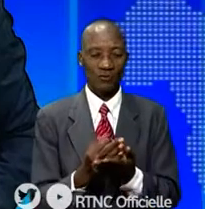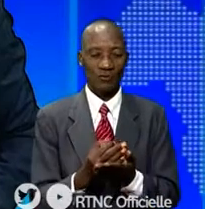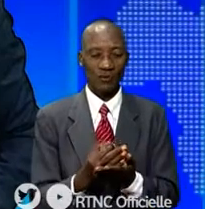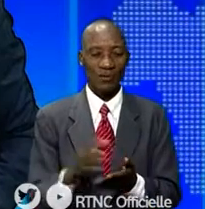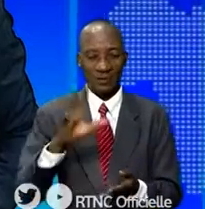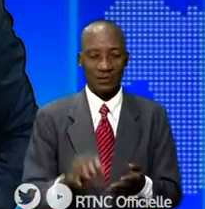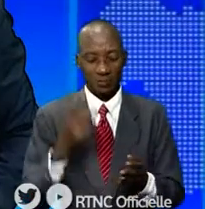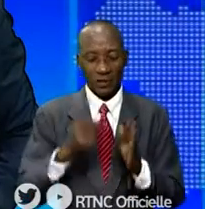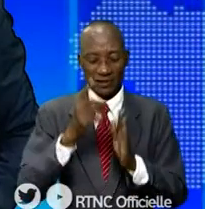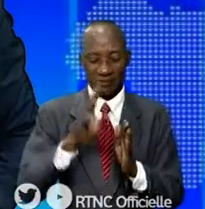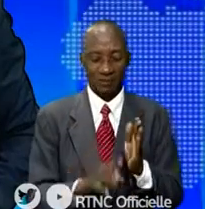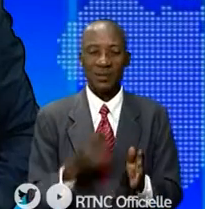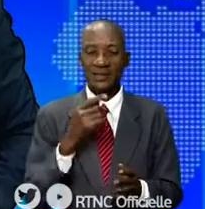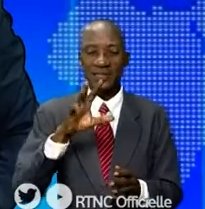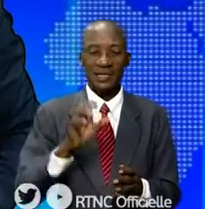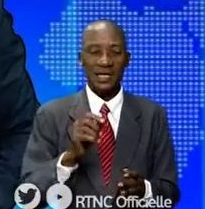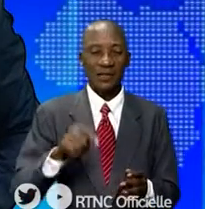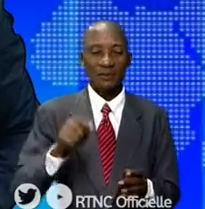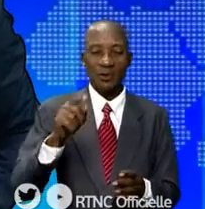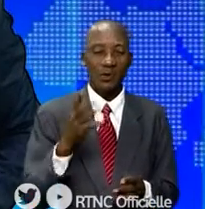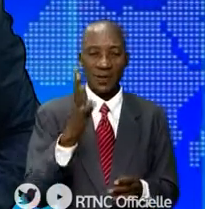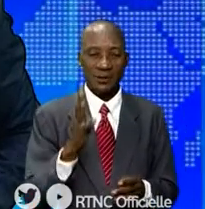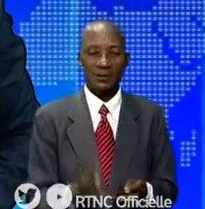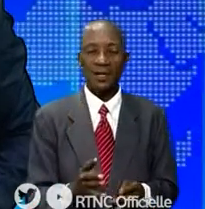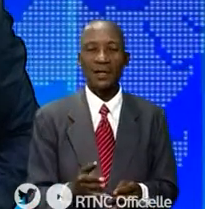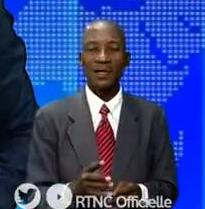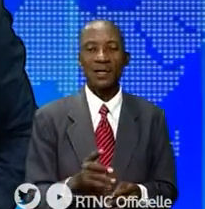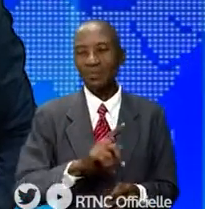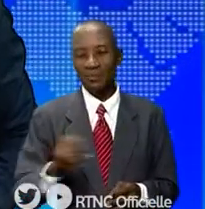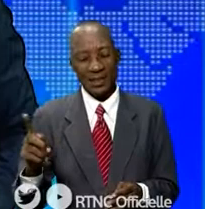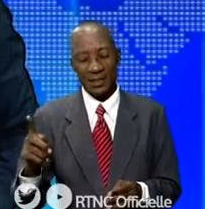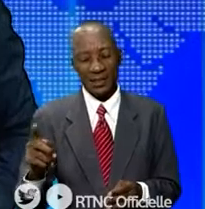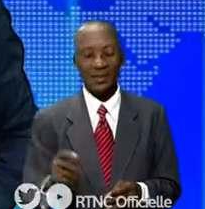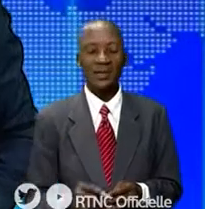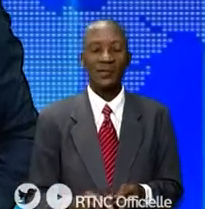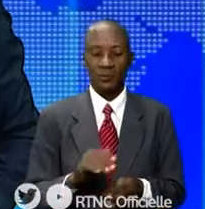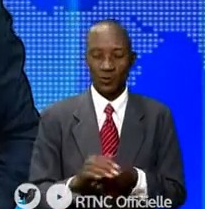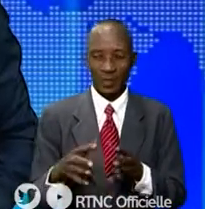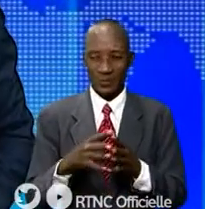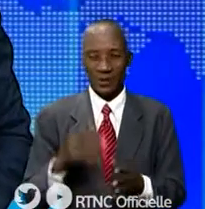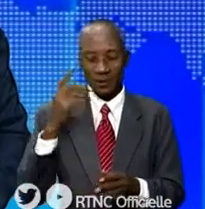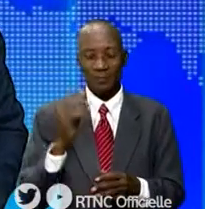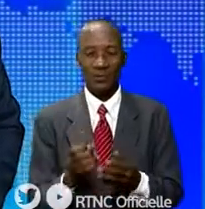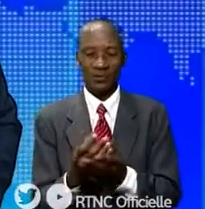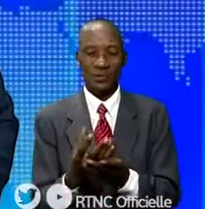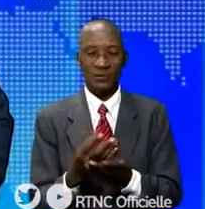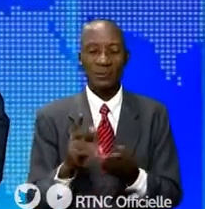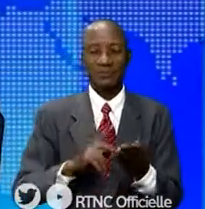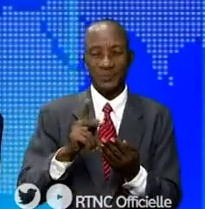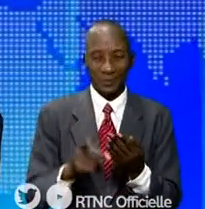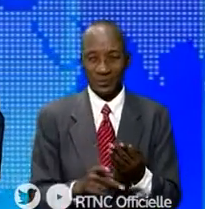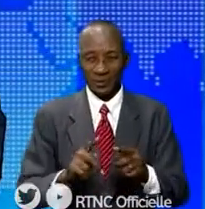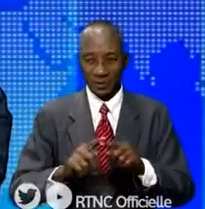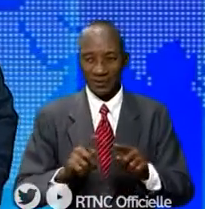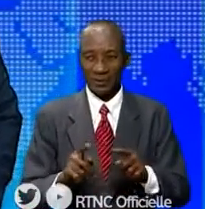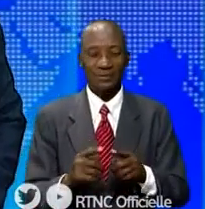de 50 570 000 unités de compte destinées au financement du projet de réhabilitation de la route nationale numéro